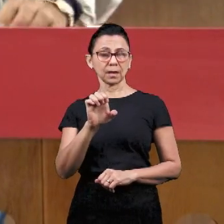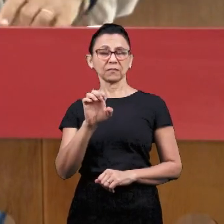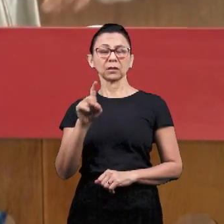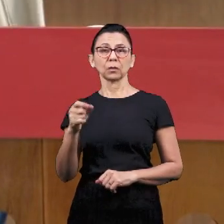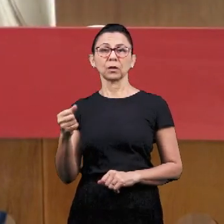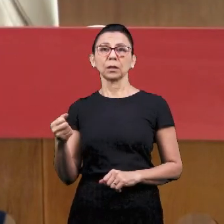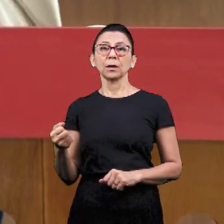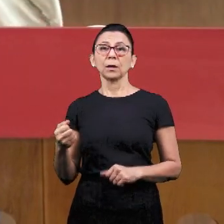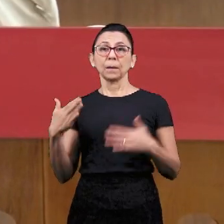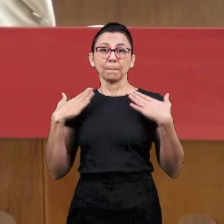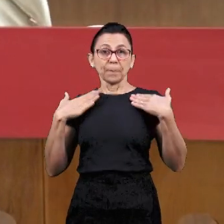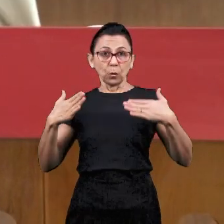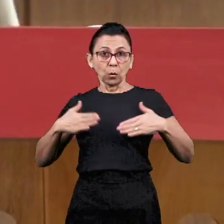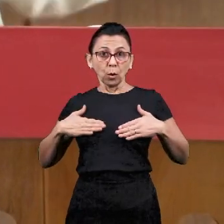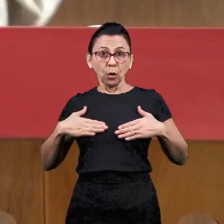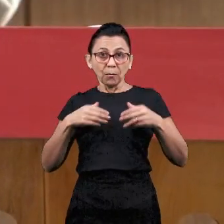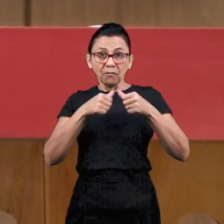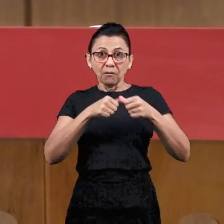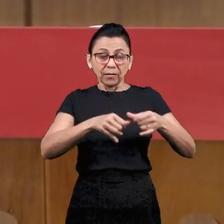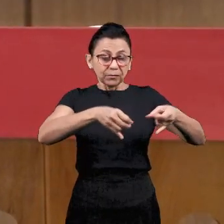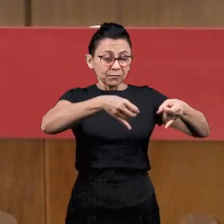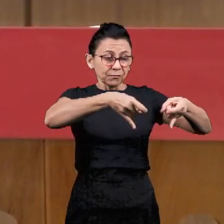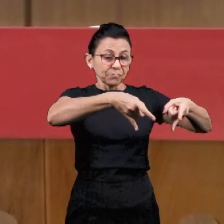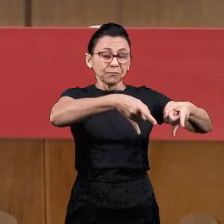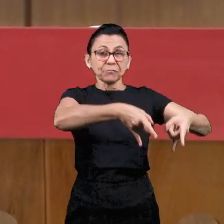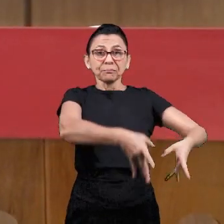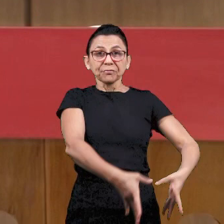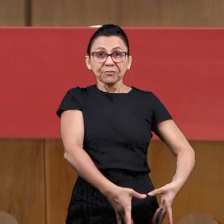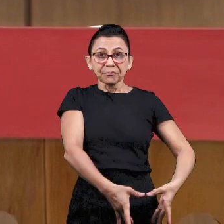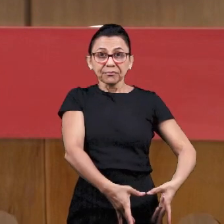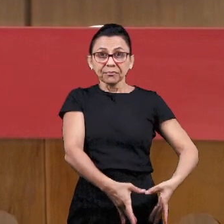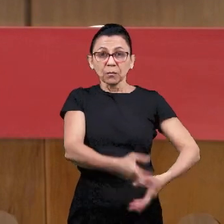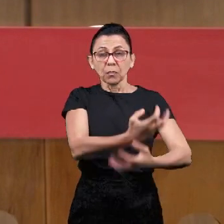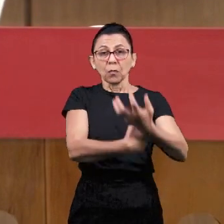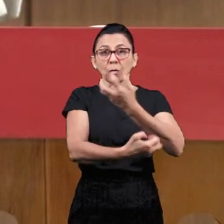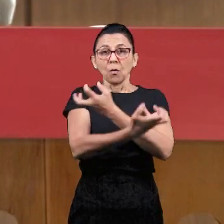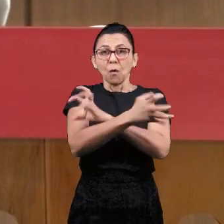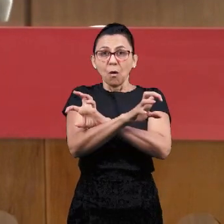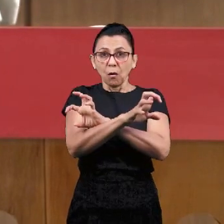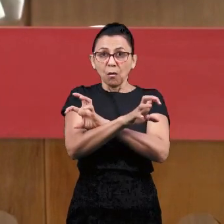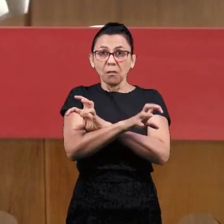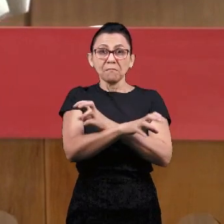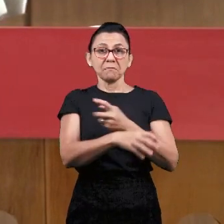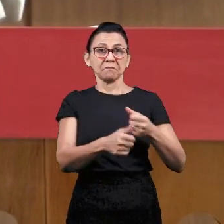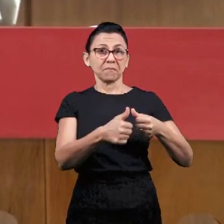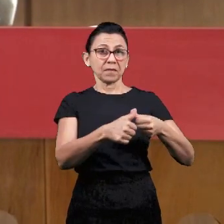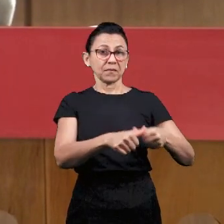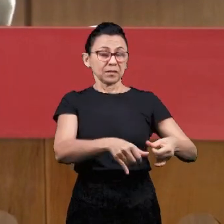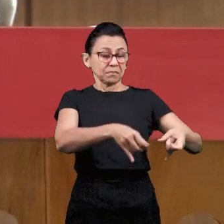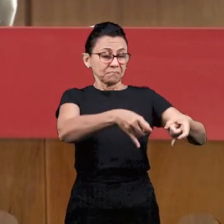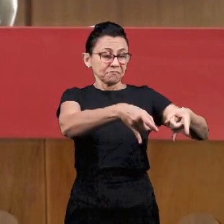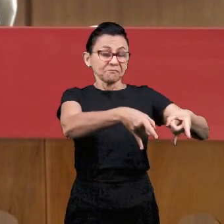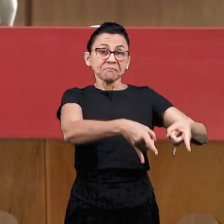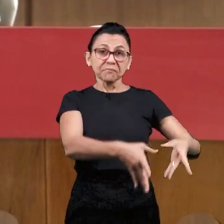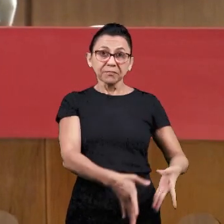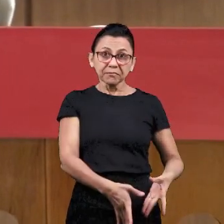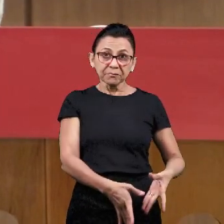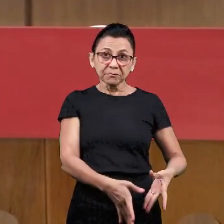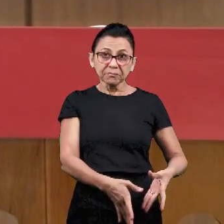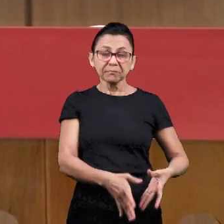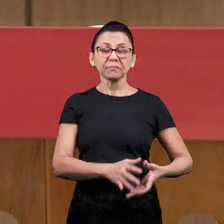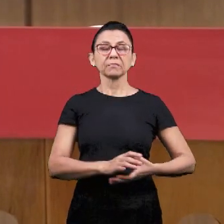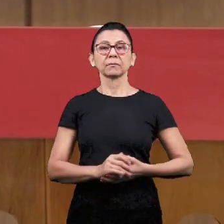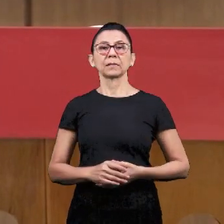l'œuvre. Vous allez ramener mes os avec vous, Joseph a dit. Et je vais poser une question sur ça. Avant de